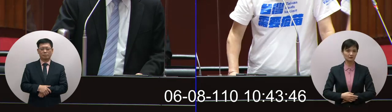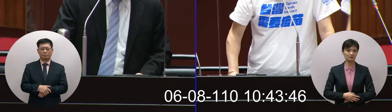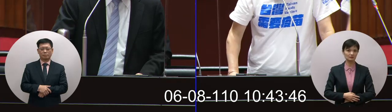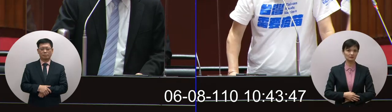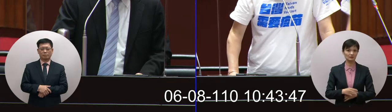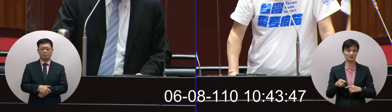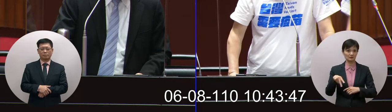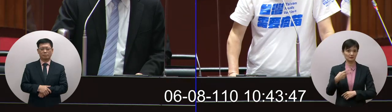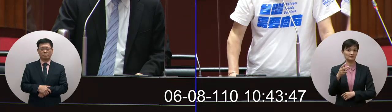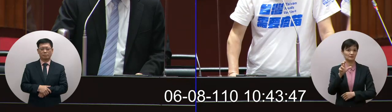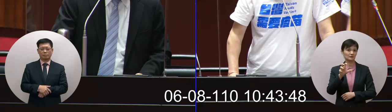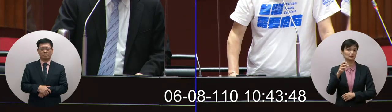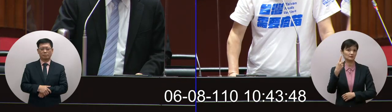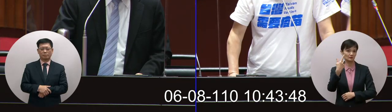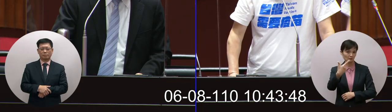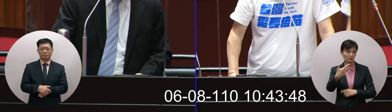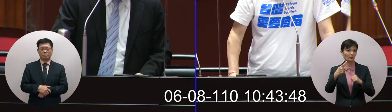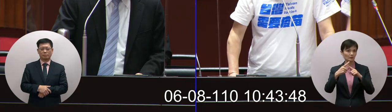286位往生，